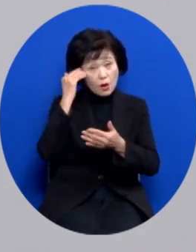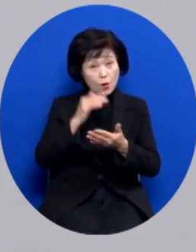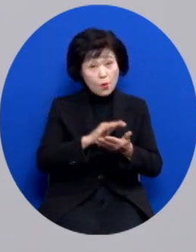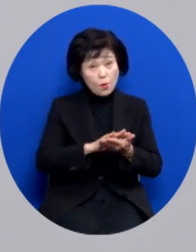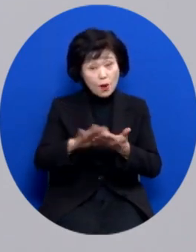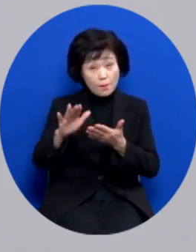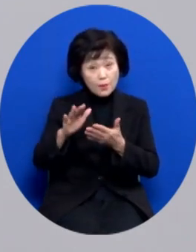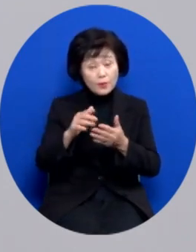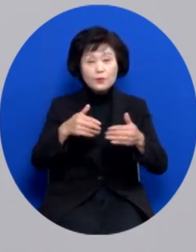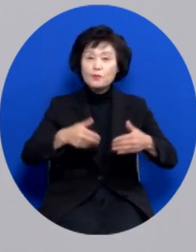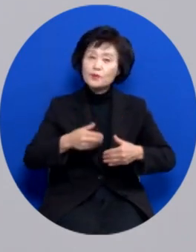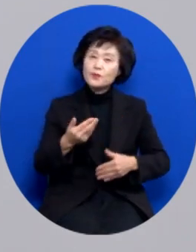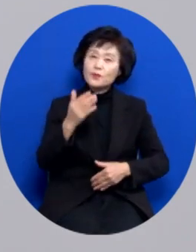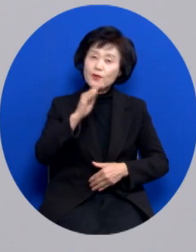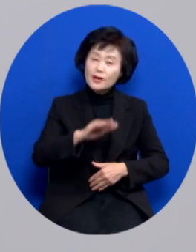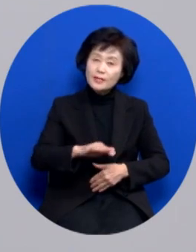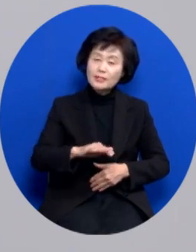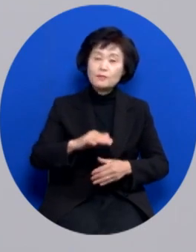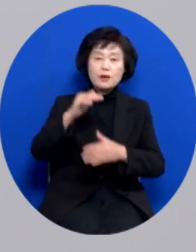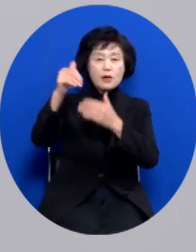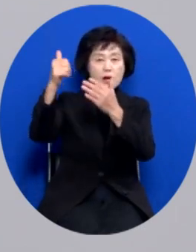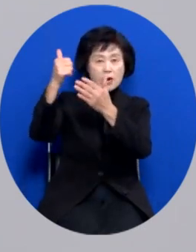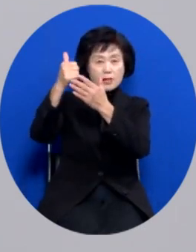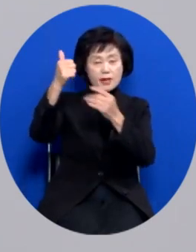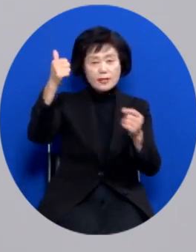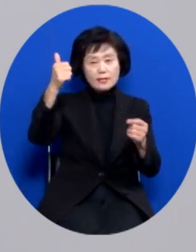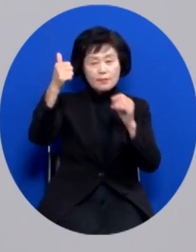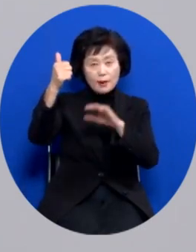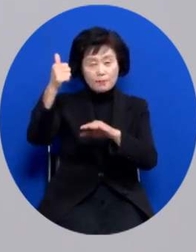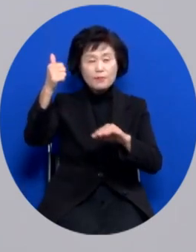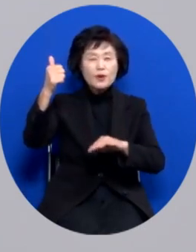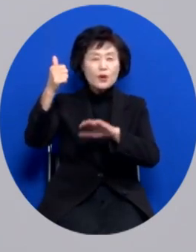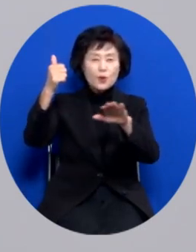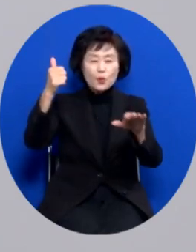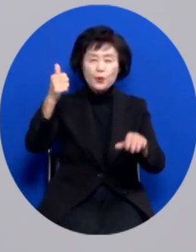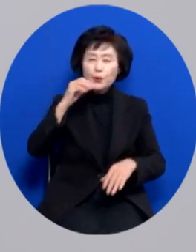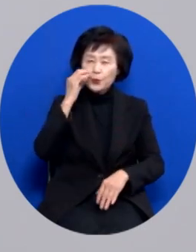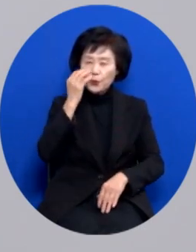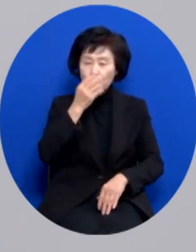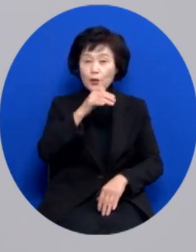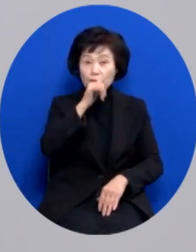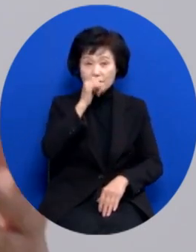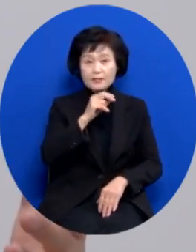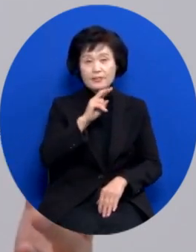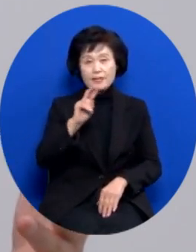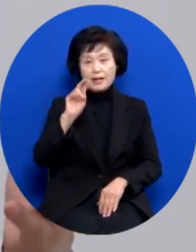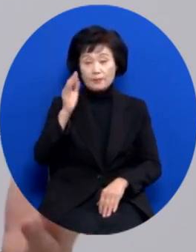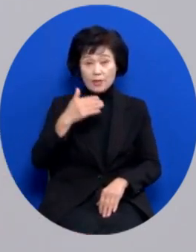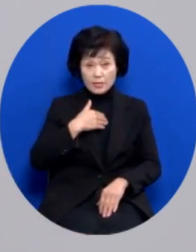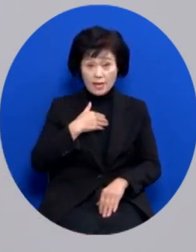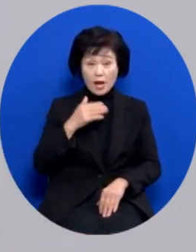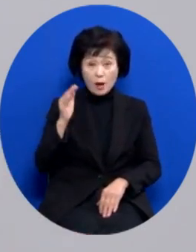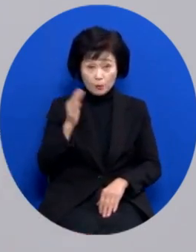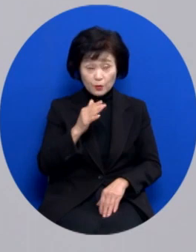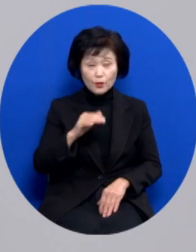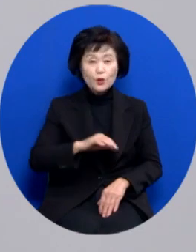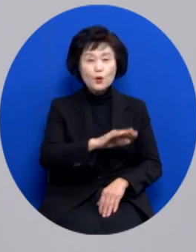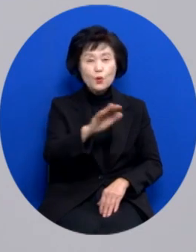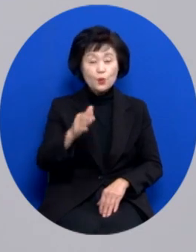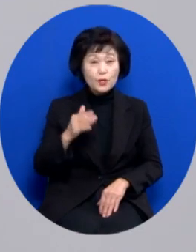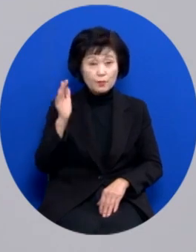필요하지만 먼저 하나님 앞에 거룩함이 있어야 합니다. 나부터 성결하고 우리부터 성결해야